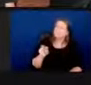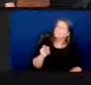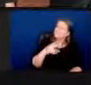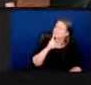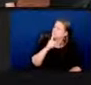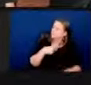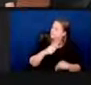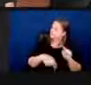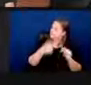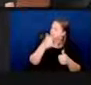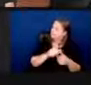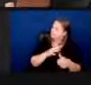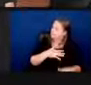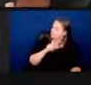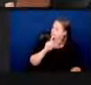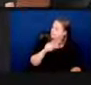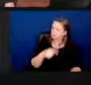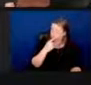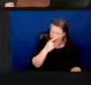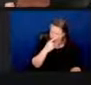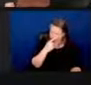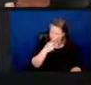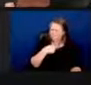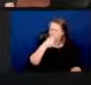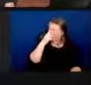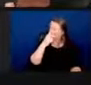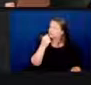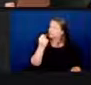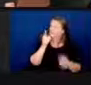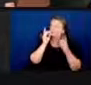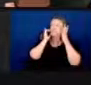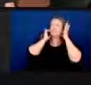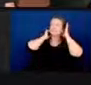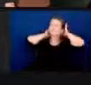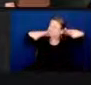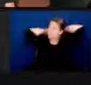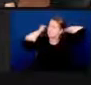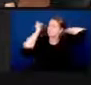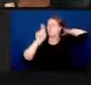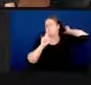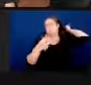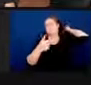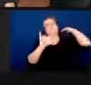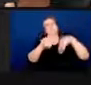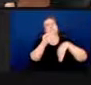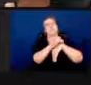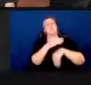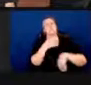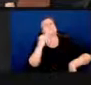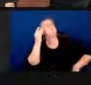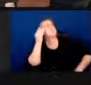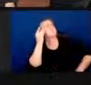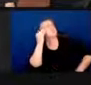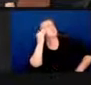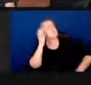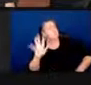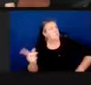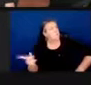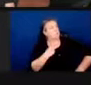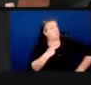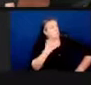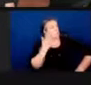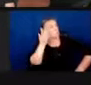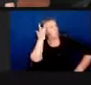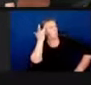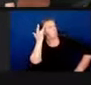واستفادوا من هذا التدريب. أنا لا أتذكر، طرحوا علي سؤال لا أتذكر ما هو جوابي، ولكنني في ذلك الليل